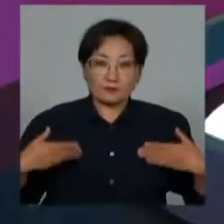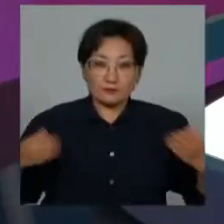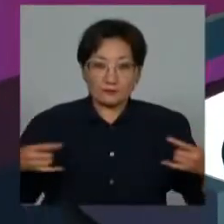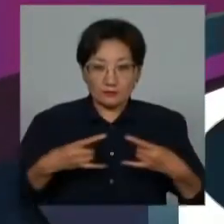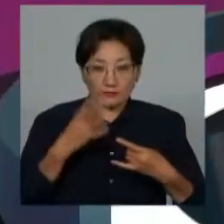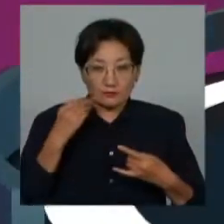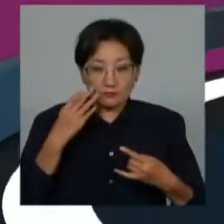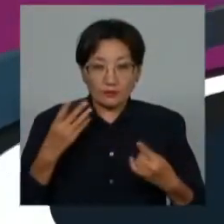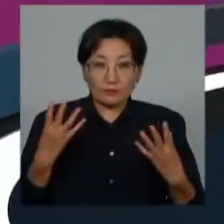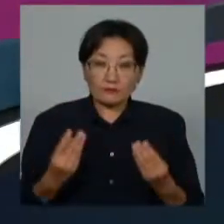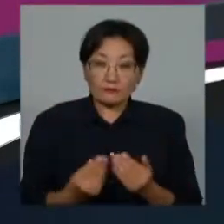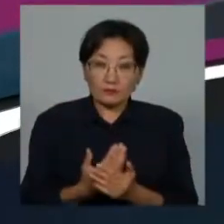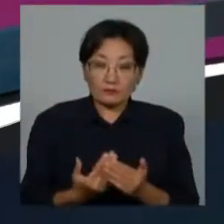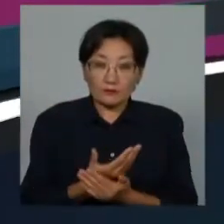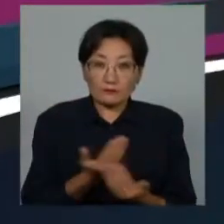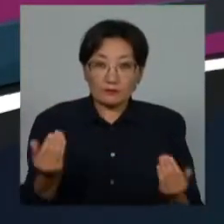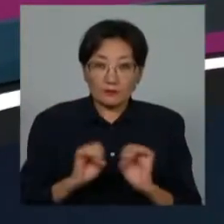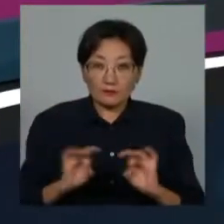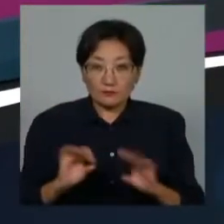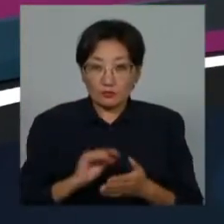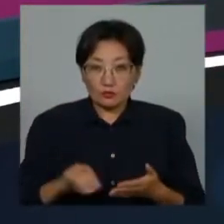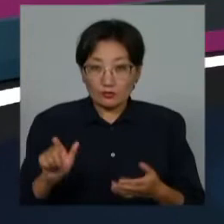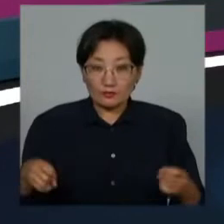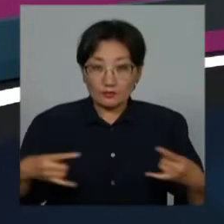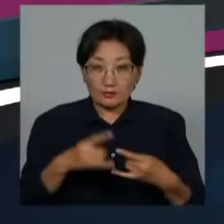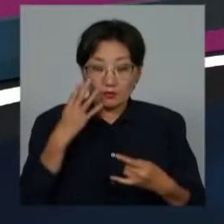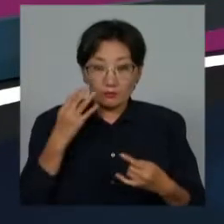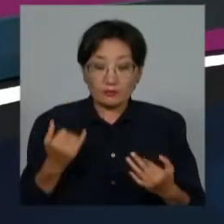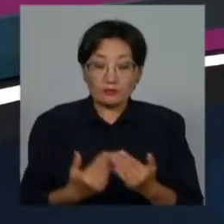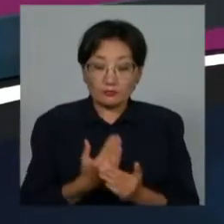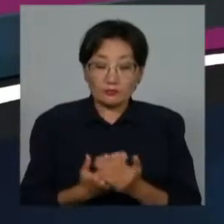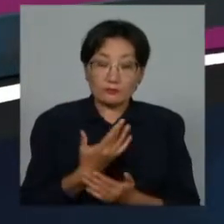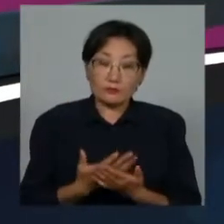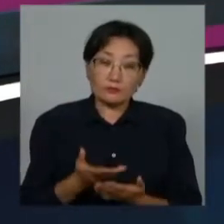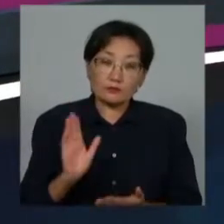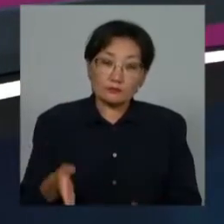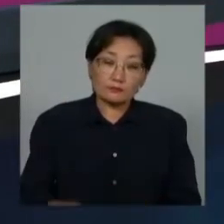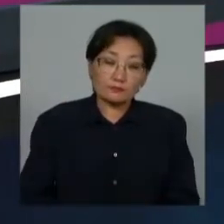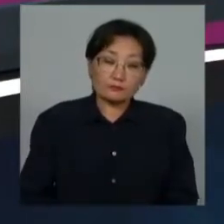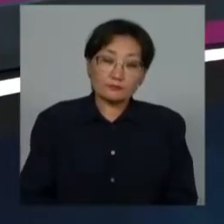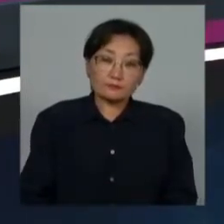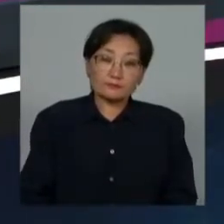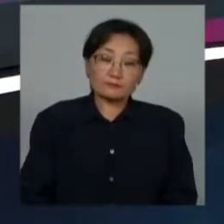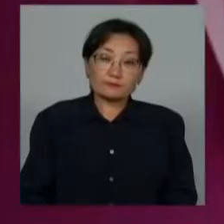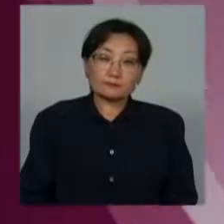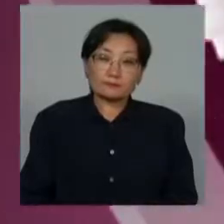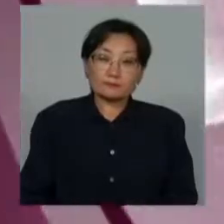Здравствуйте! В прямом эфире телеканала «Алматы новости» в студии Диас Махамбетов и в начале коротко о главном к этому часу.